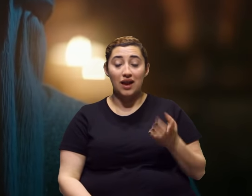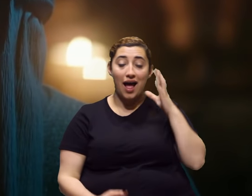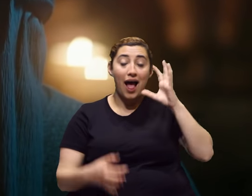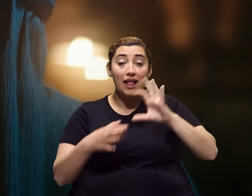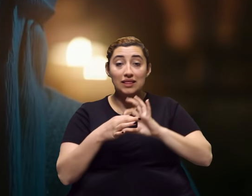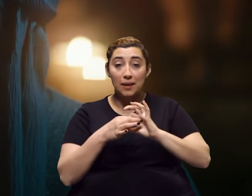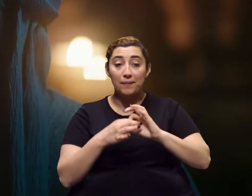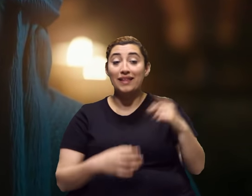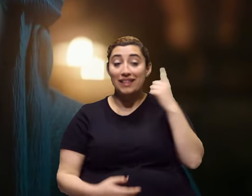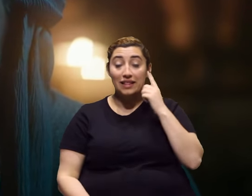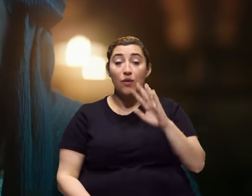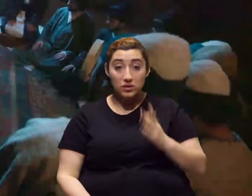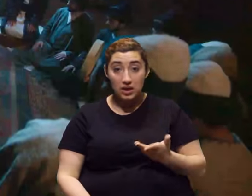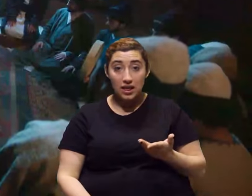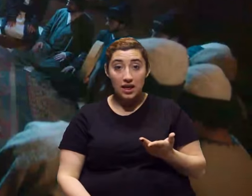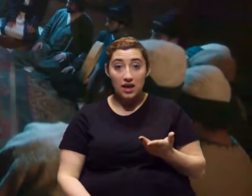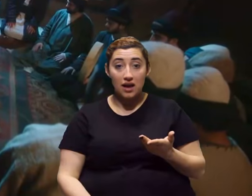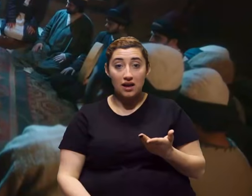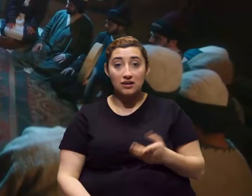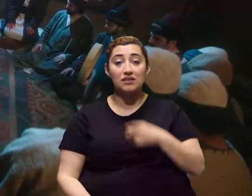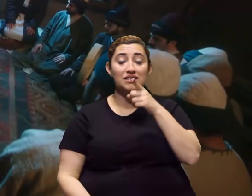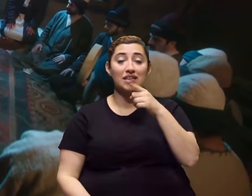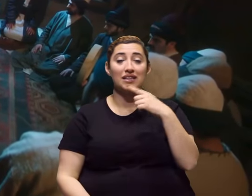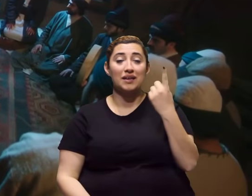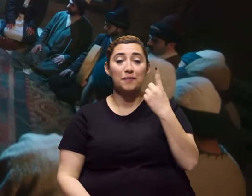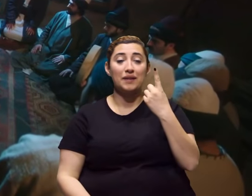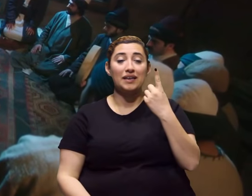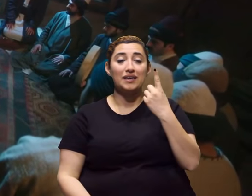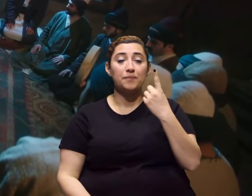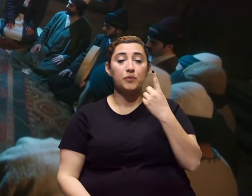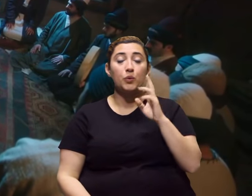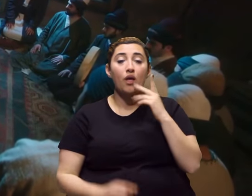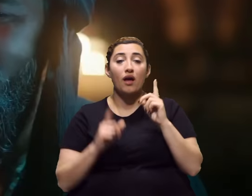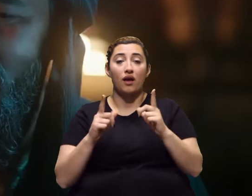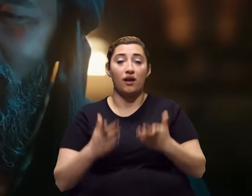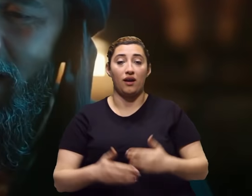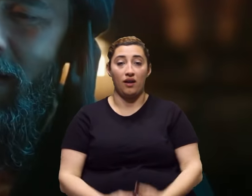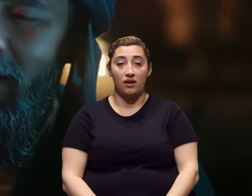manisini dinler isen, sana bir amel gerek.